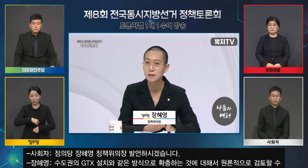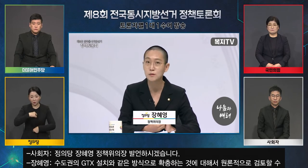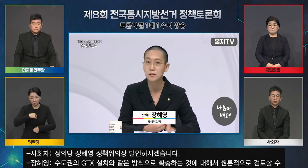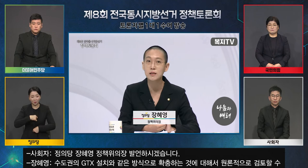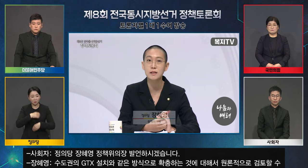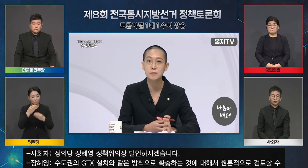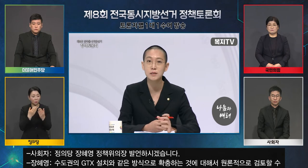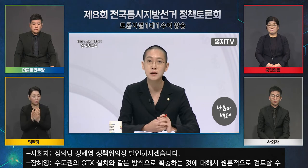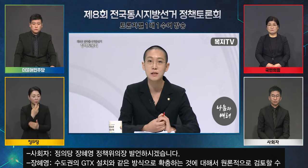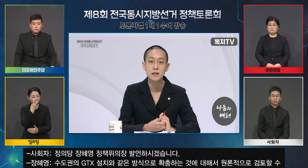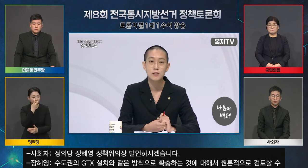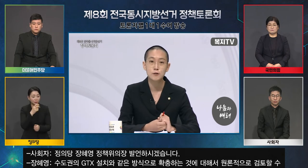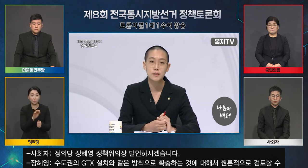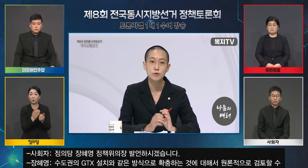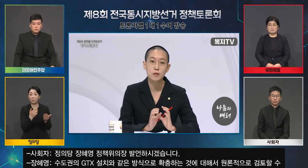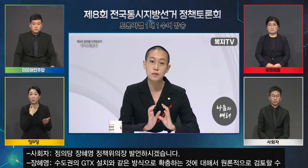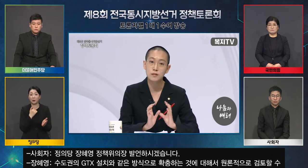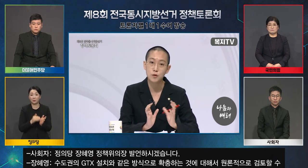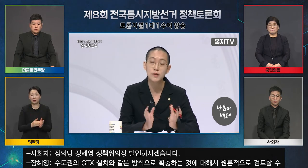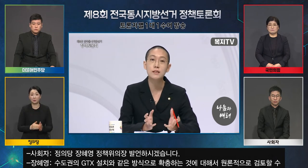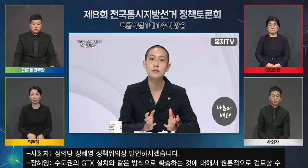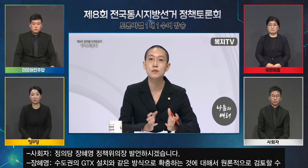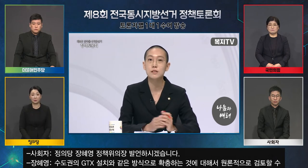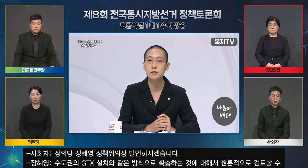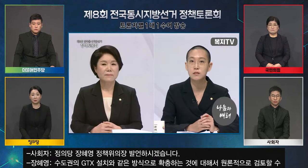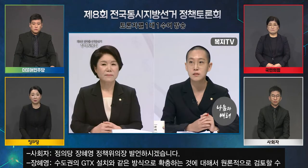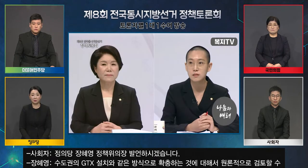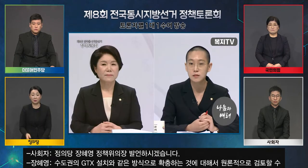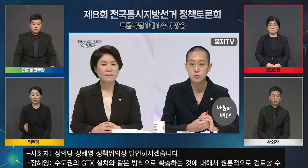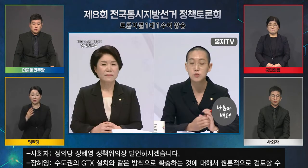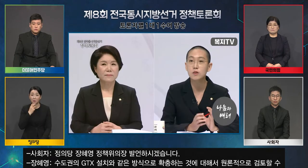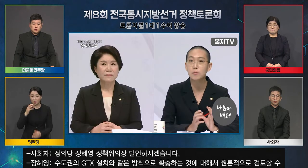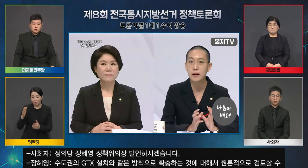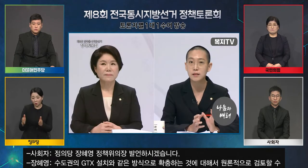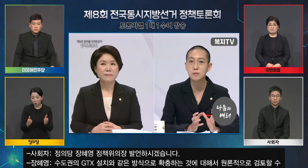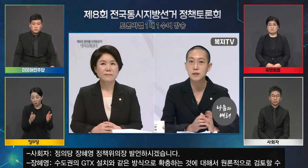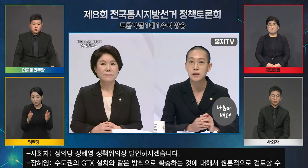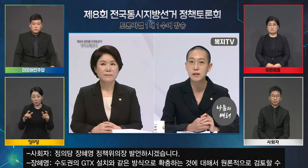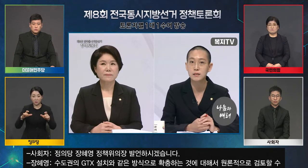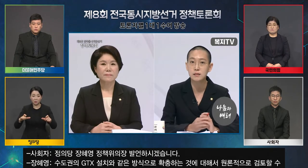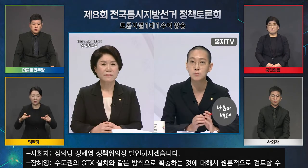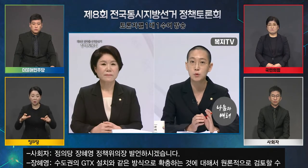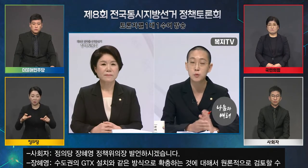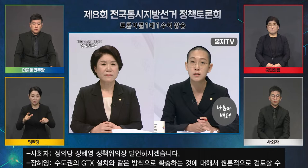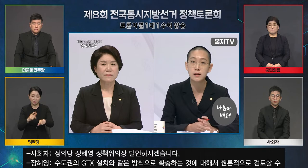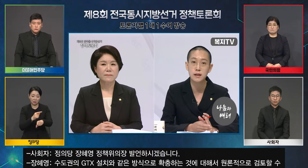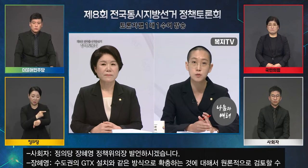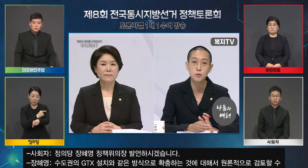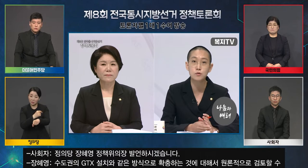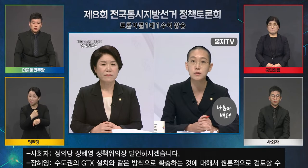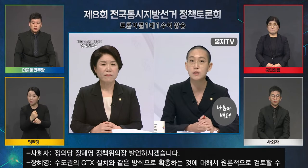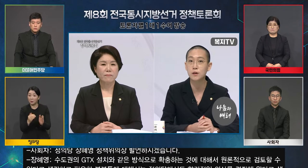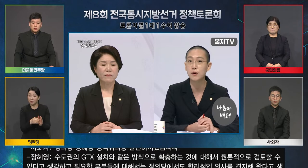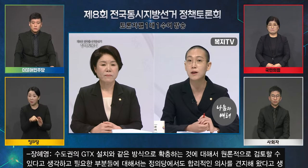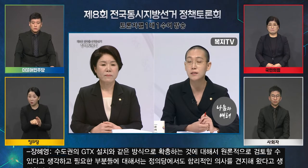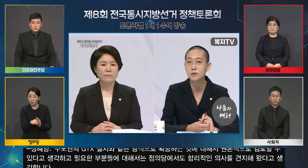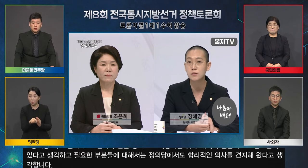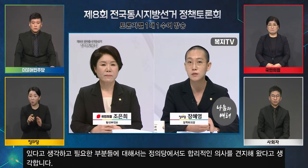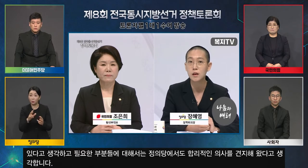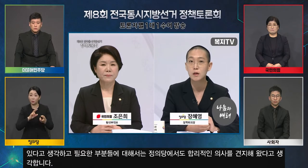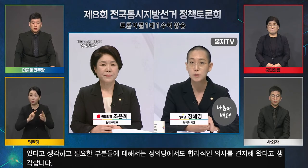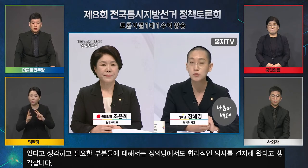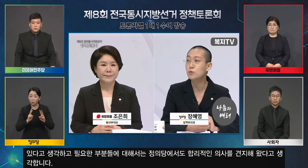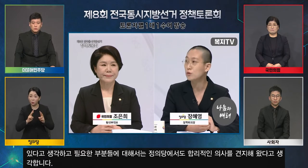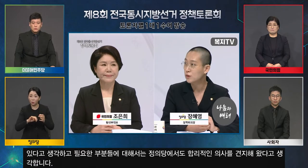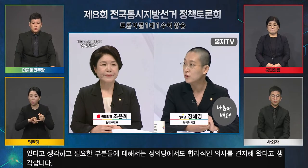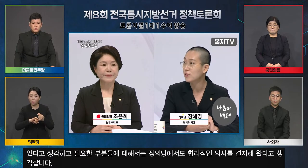견지해왔다고 생각합니다. 그런데 경기 지역에 GTX를 두는 것만큼이나 지금 오늘의 토론 주제가 되어야 하는